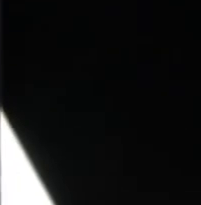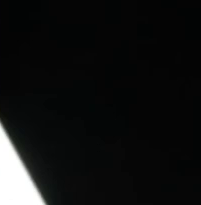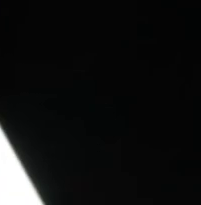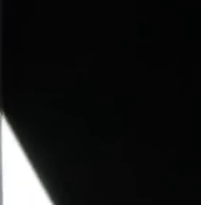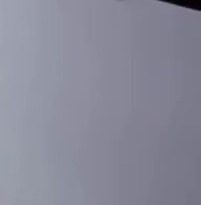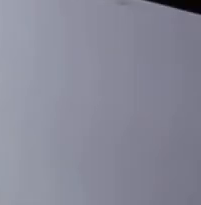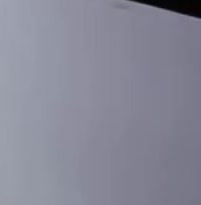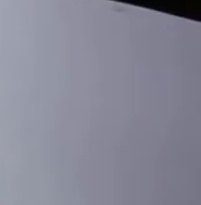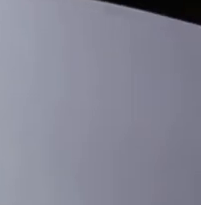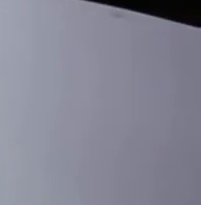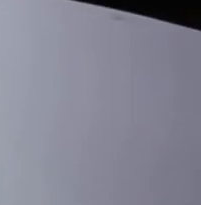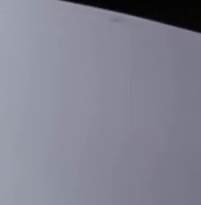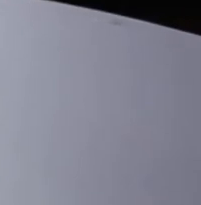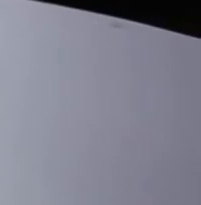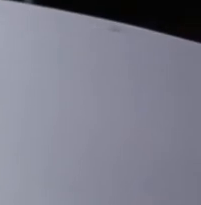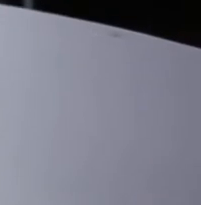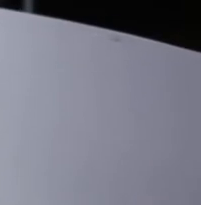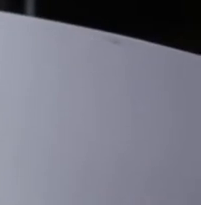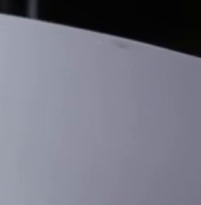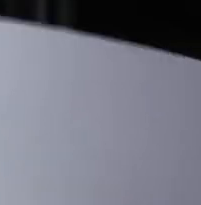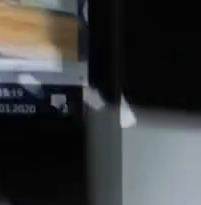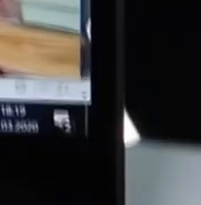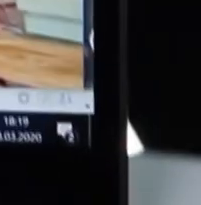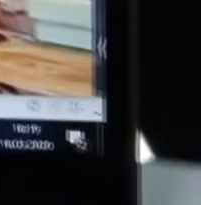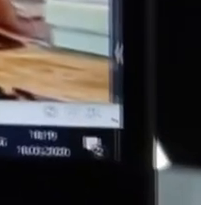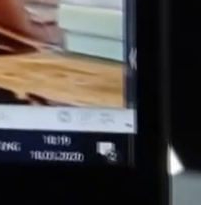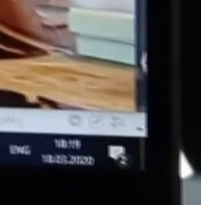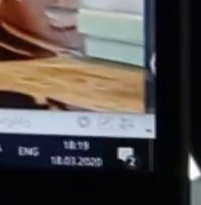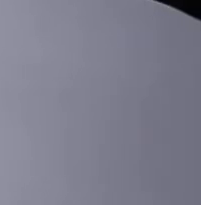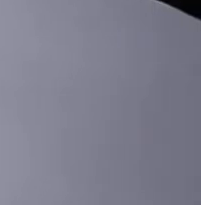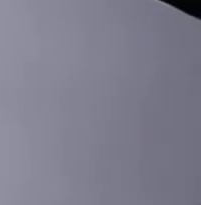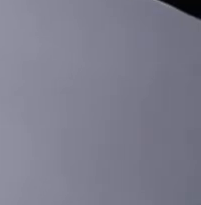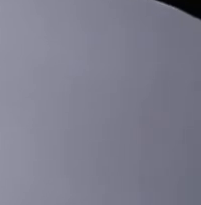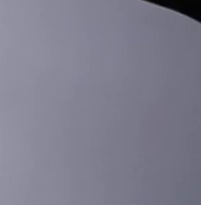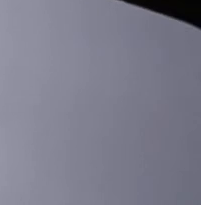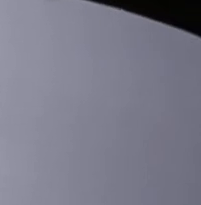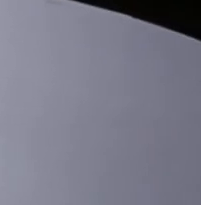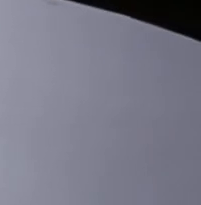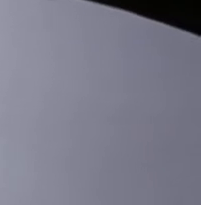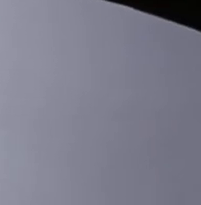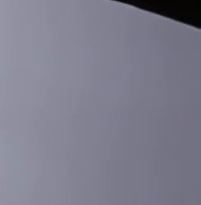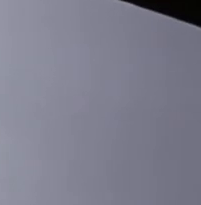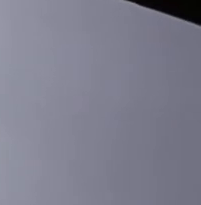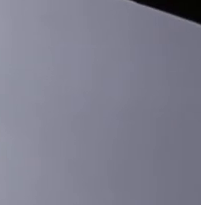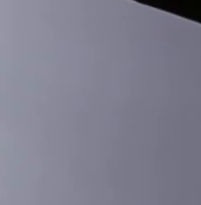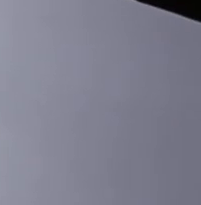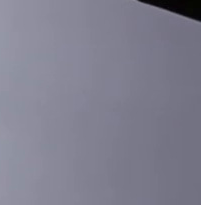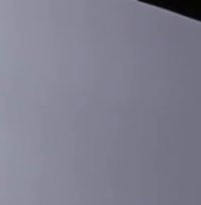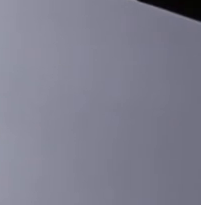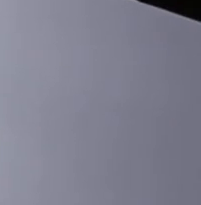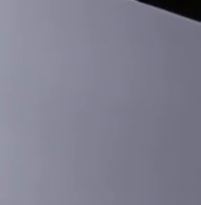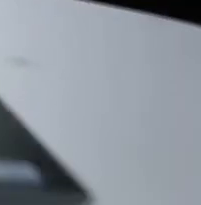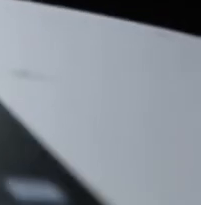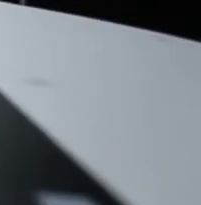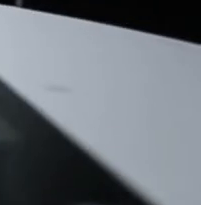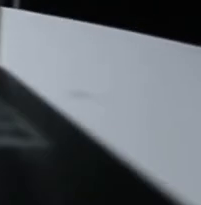არის ესეთი. გავაკეთეთ საგაზაფხულო კოლექცია ბროშების. ფორმებით შეუცვალეთ, ესეთი გედიც ქვავს,